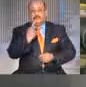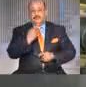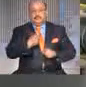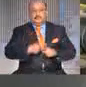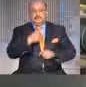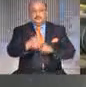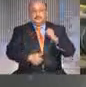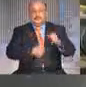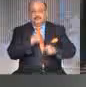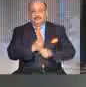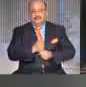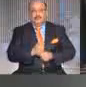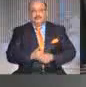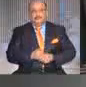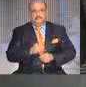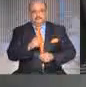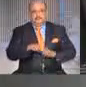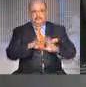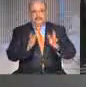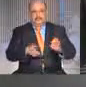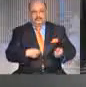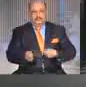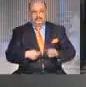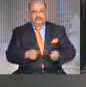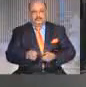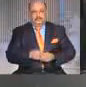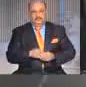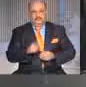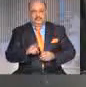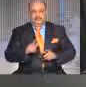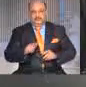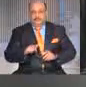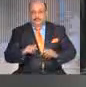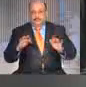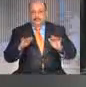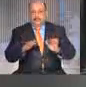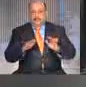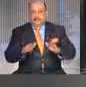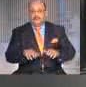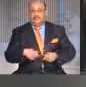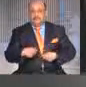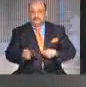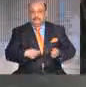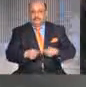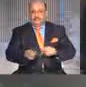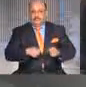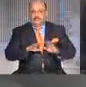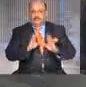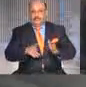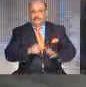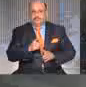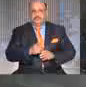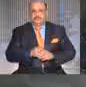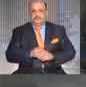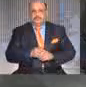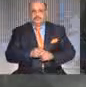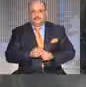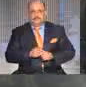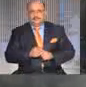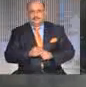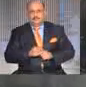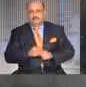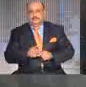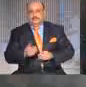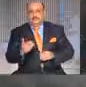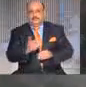في زقوقو وفي الفاكهة. عنا زقوقو نظيف، عنا زقوقو معناه مسوم ونظيف، هذا معناه